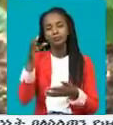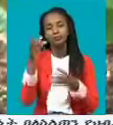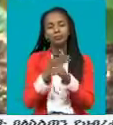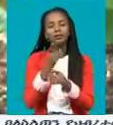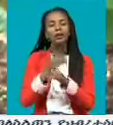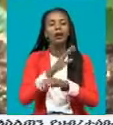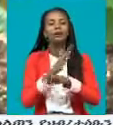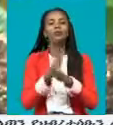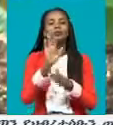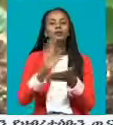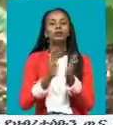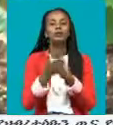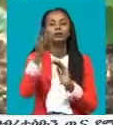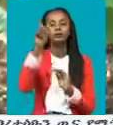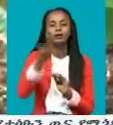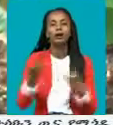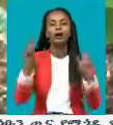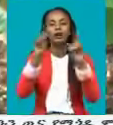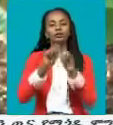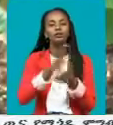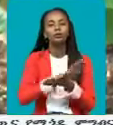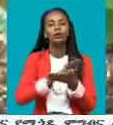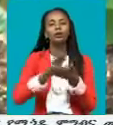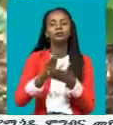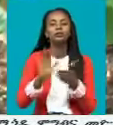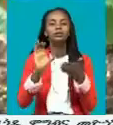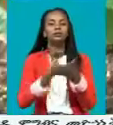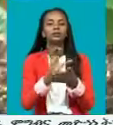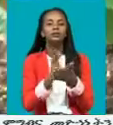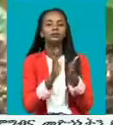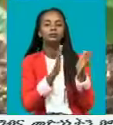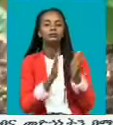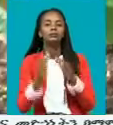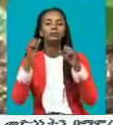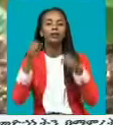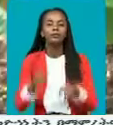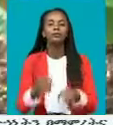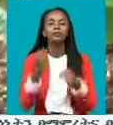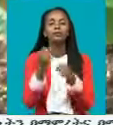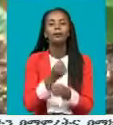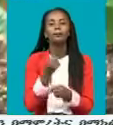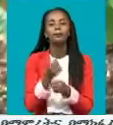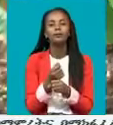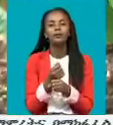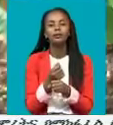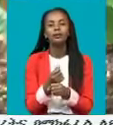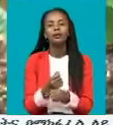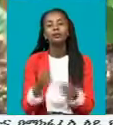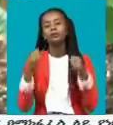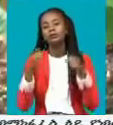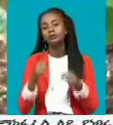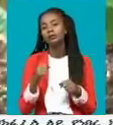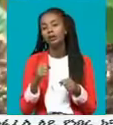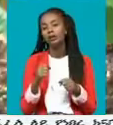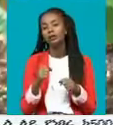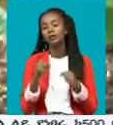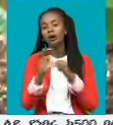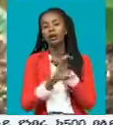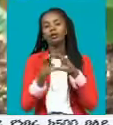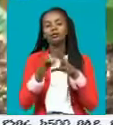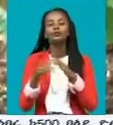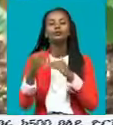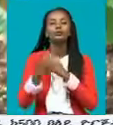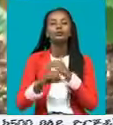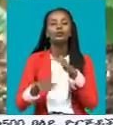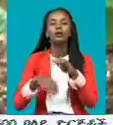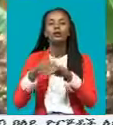አቅም ሊሆነው የሚገባውን አይነት ኳሊቲ ምርት እንዲያመርት የሚያስችል ስራ በመስራት ከተቻለ ከሀገር ውስጥ ፍጆታ